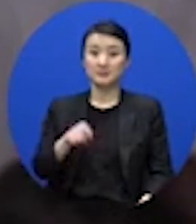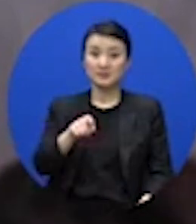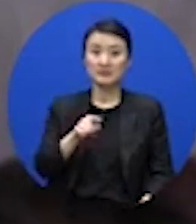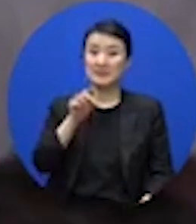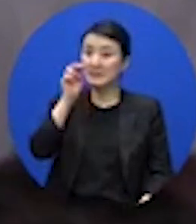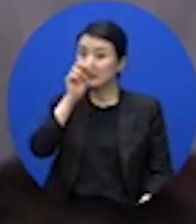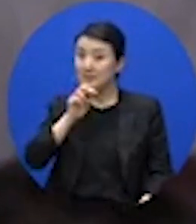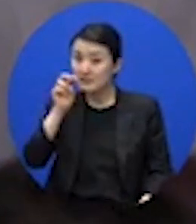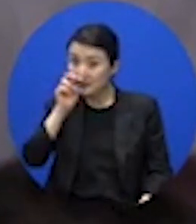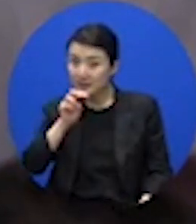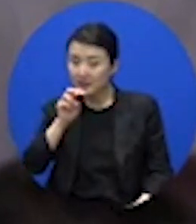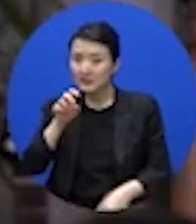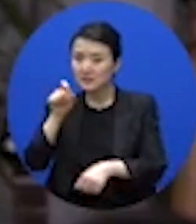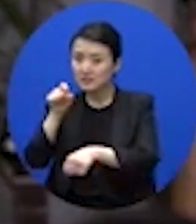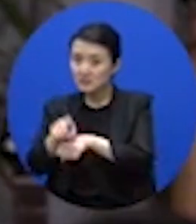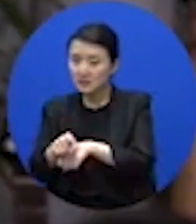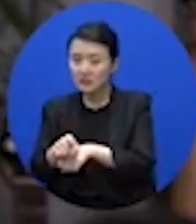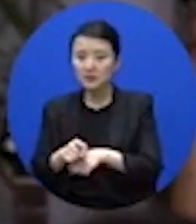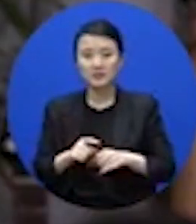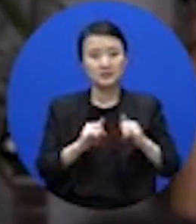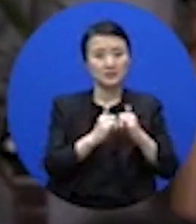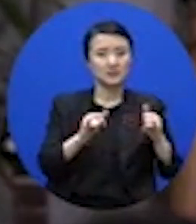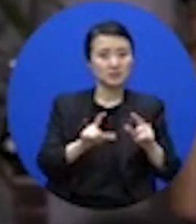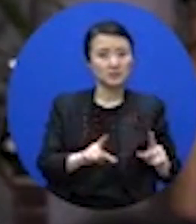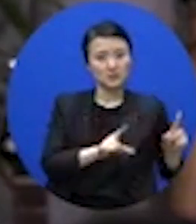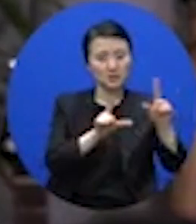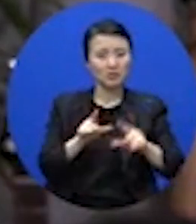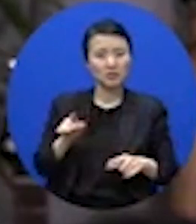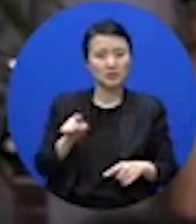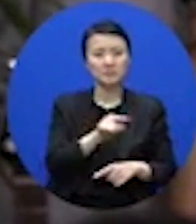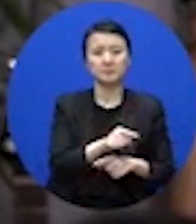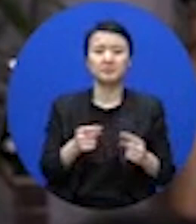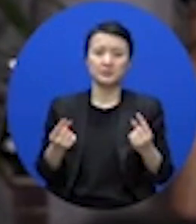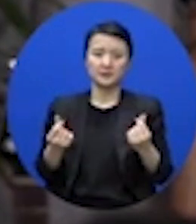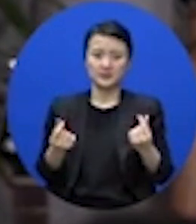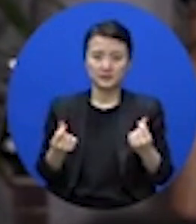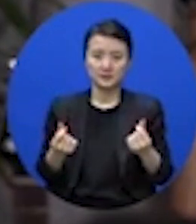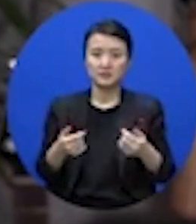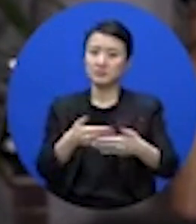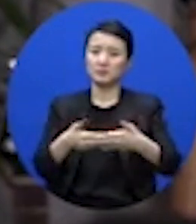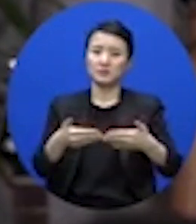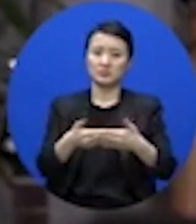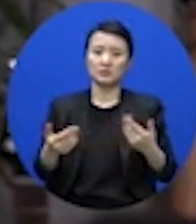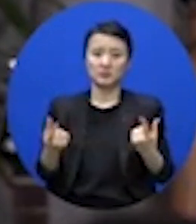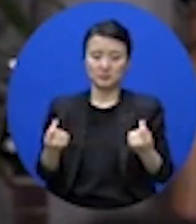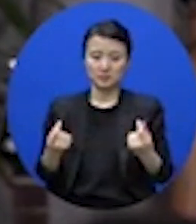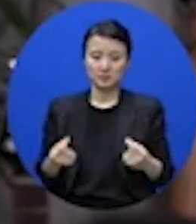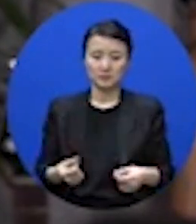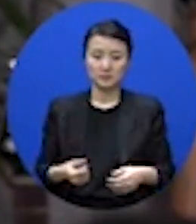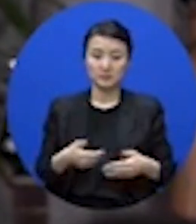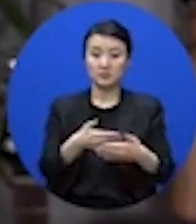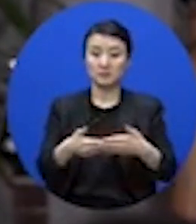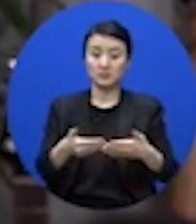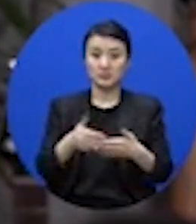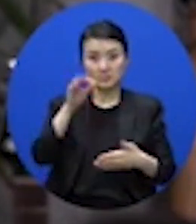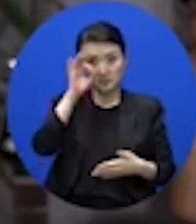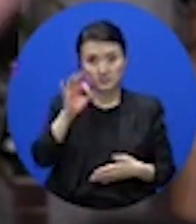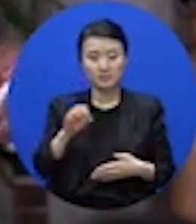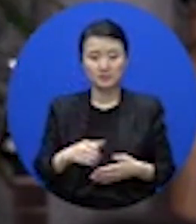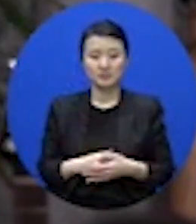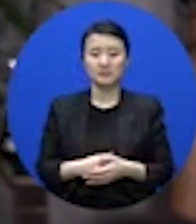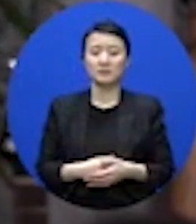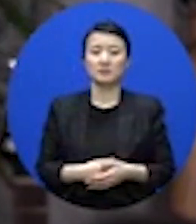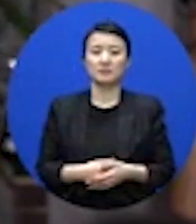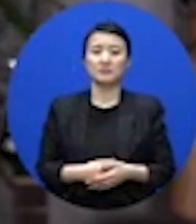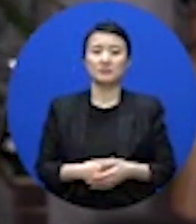있다는 거예요. 뭐와? 우리의 생활과 삶과 우리 마음과 미술도 마찬가지예요. 미술도 어떻게 해요?